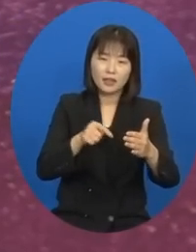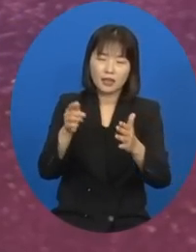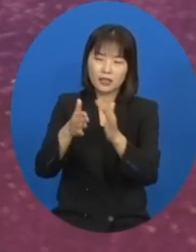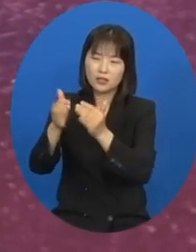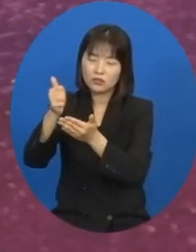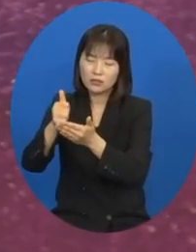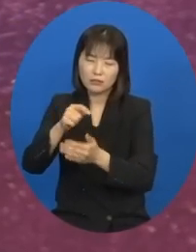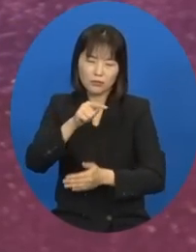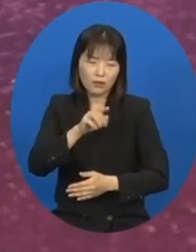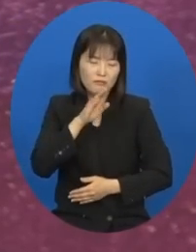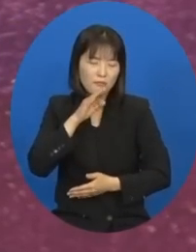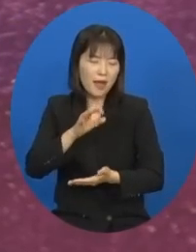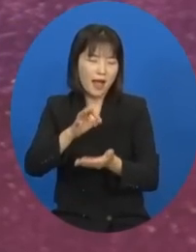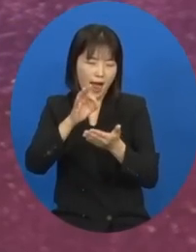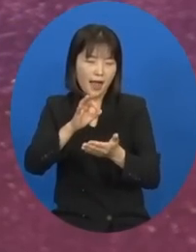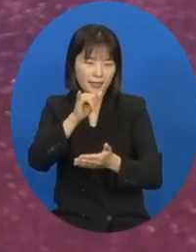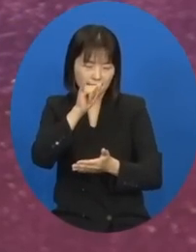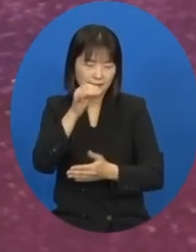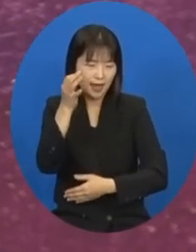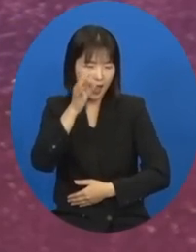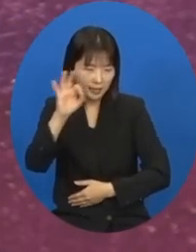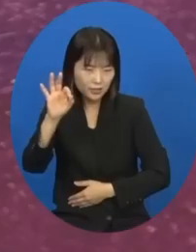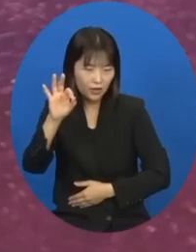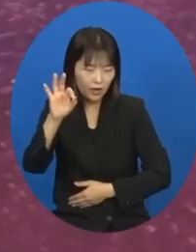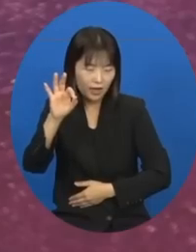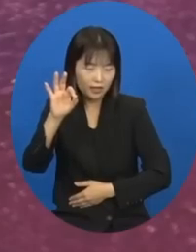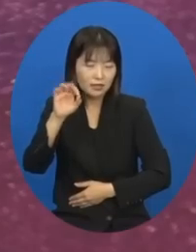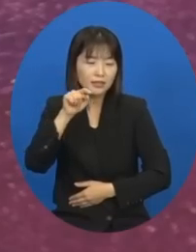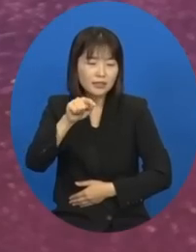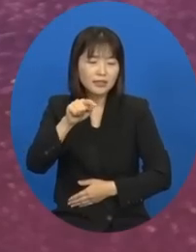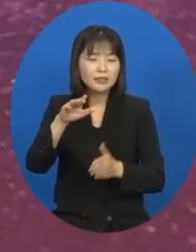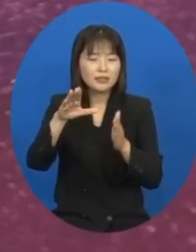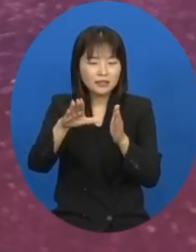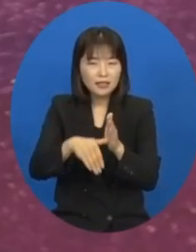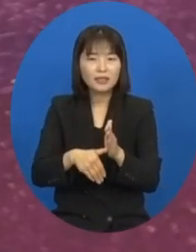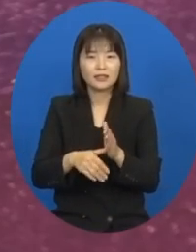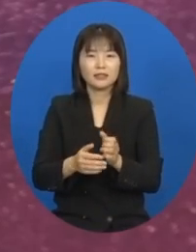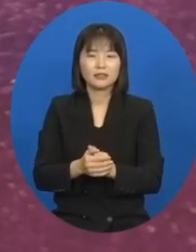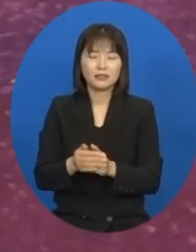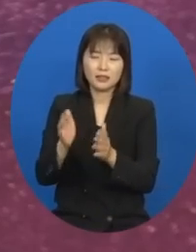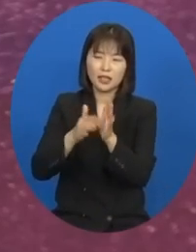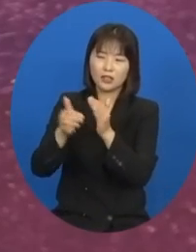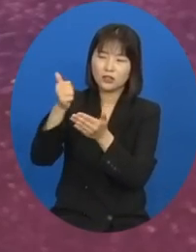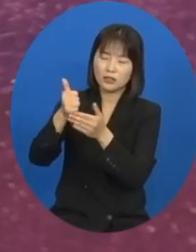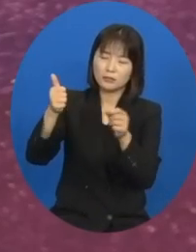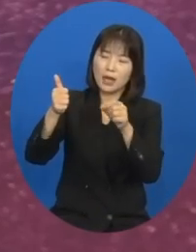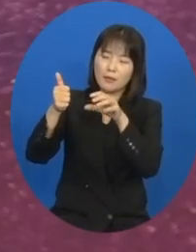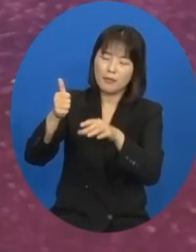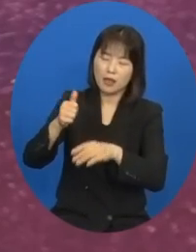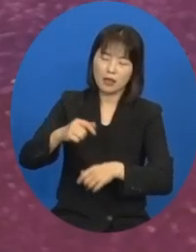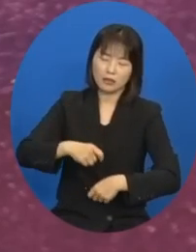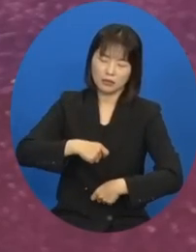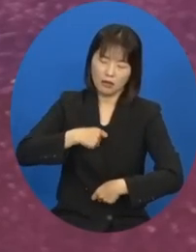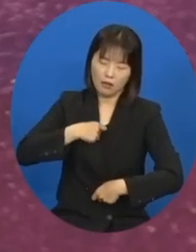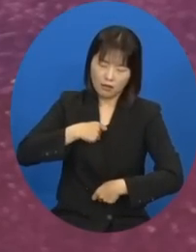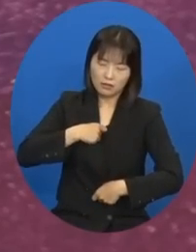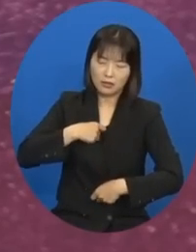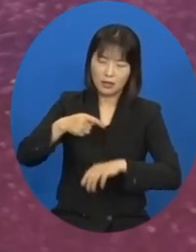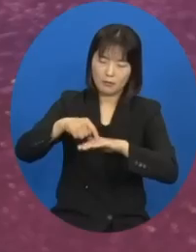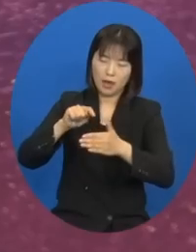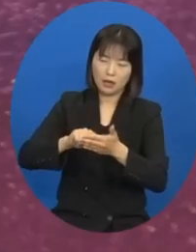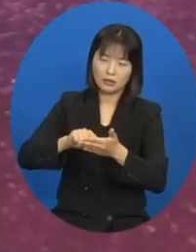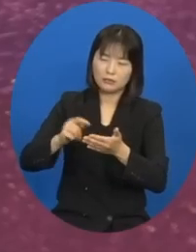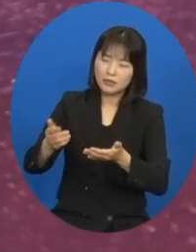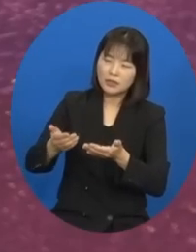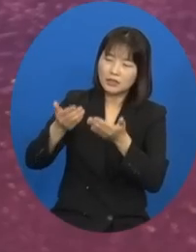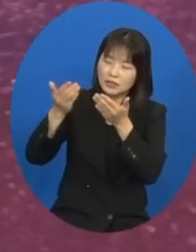이거 참 너 인생의 가치 있다 이거 참 귀하다 해주셨던 순간은 예수님 앞에 정직하게 마음을 다 드러내며